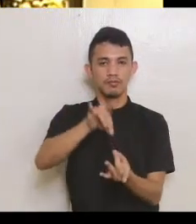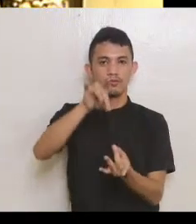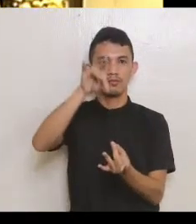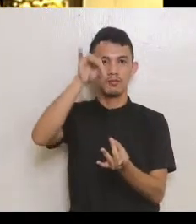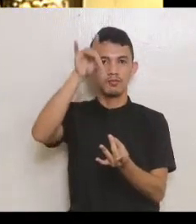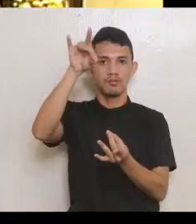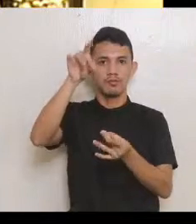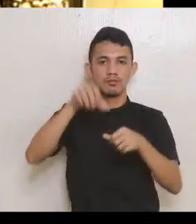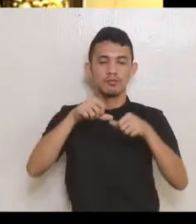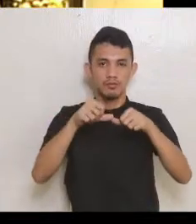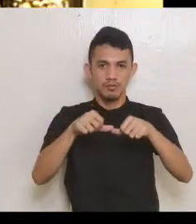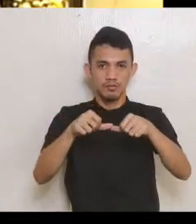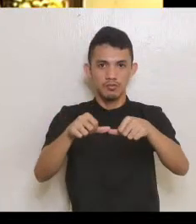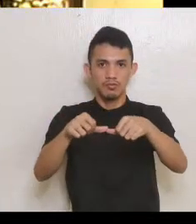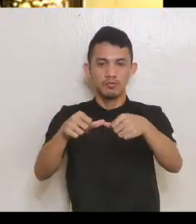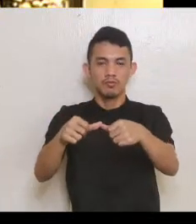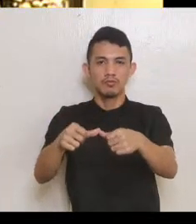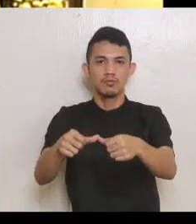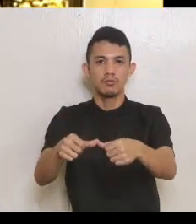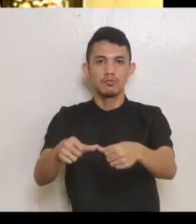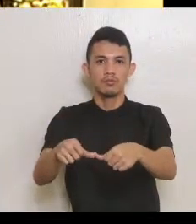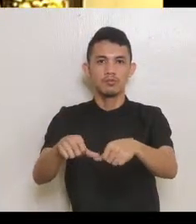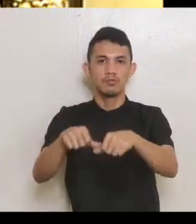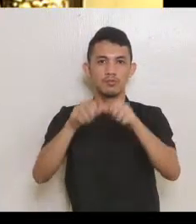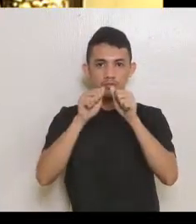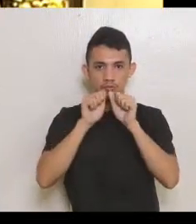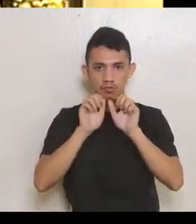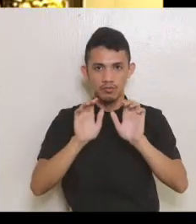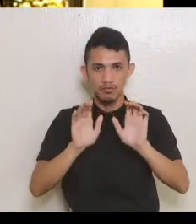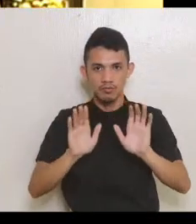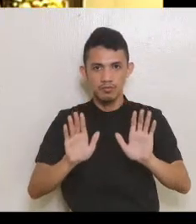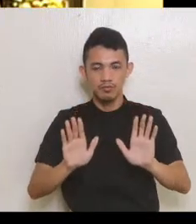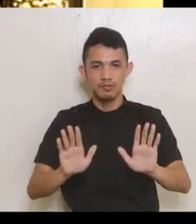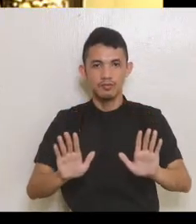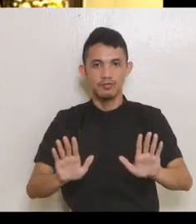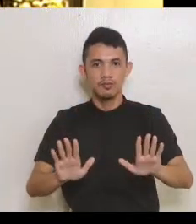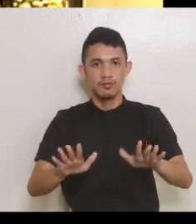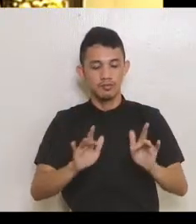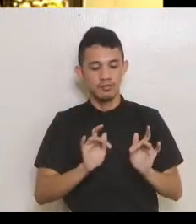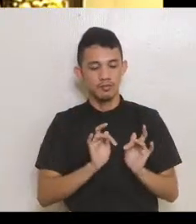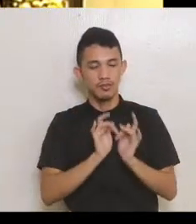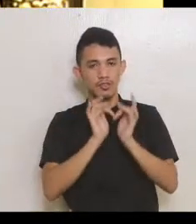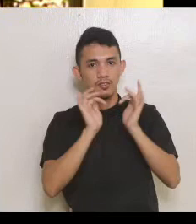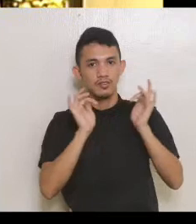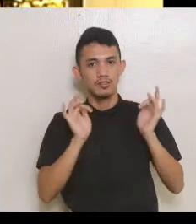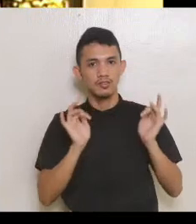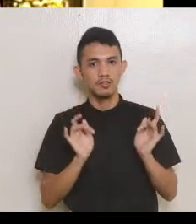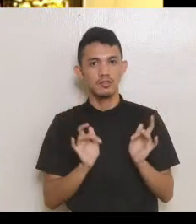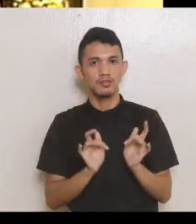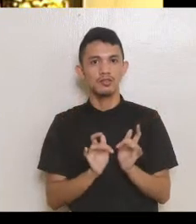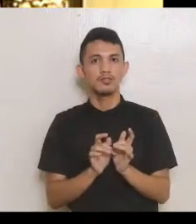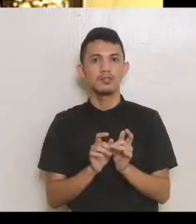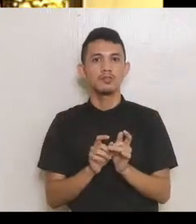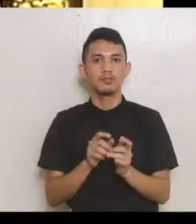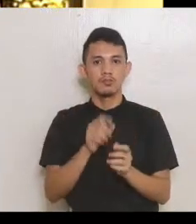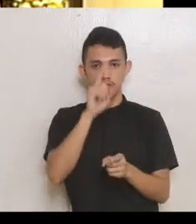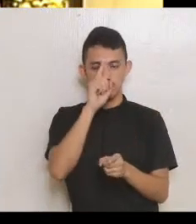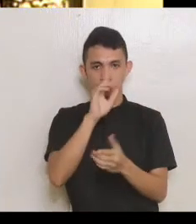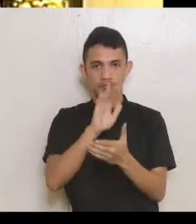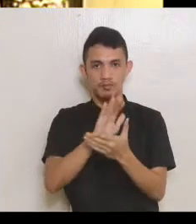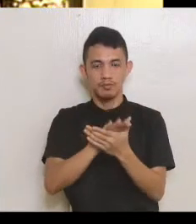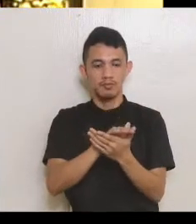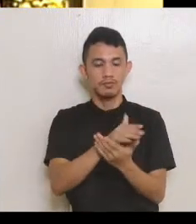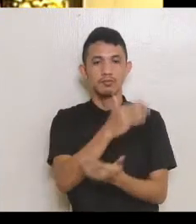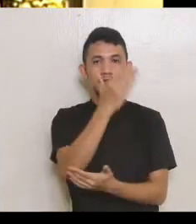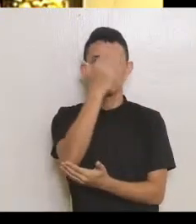padayuna pagbubo karon sa mga kasing-kasing sa mga nagtuo kanimo kadtong